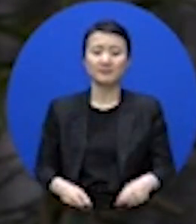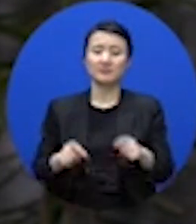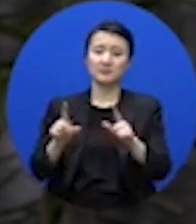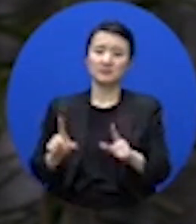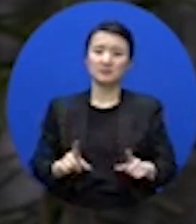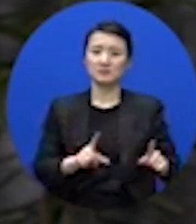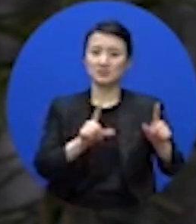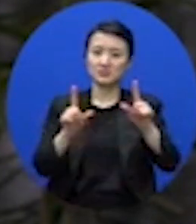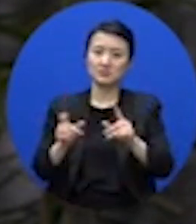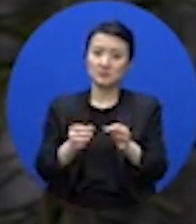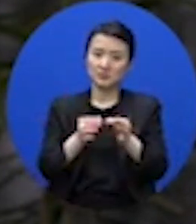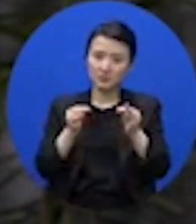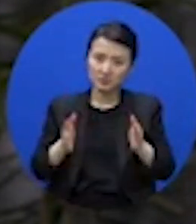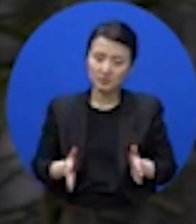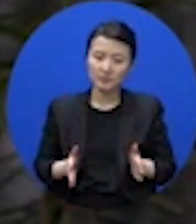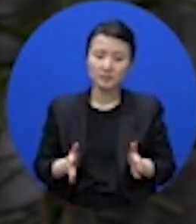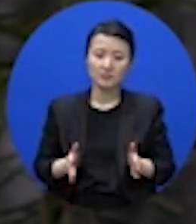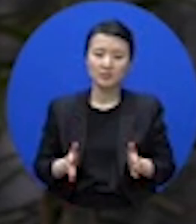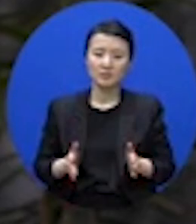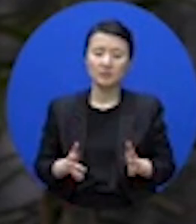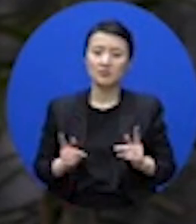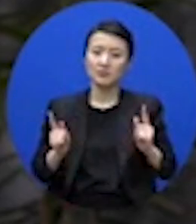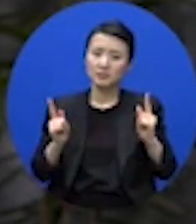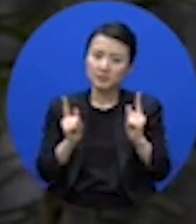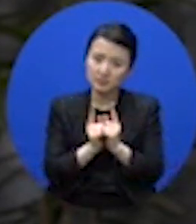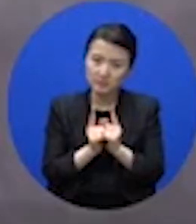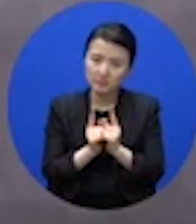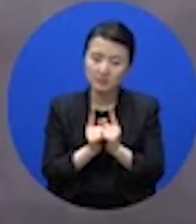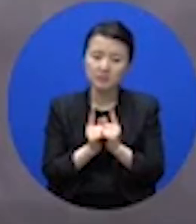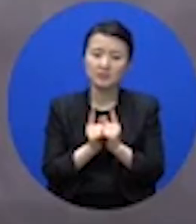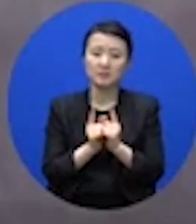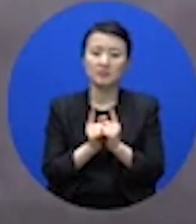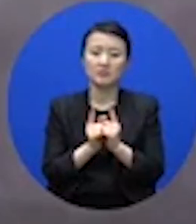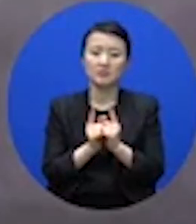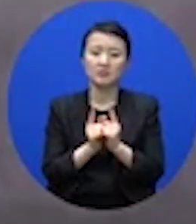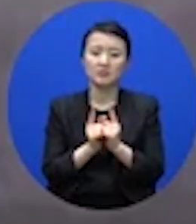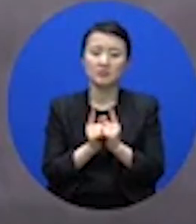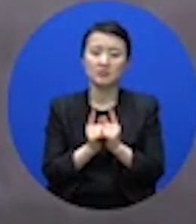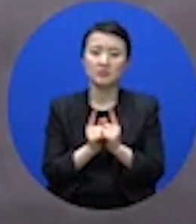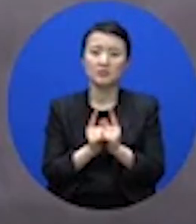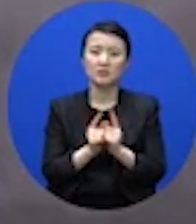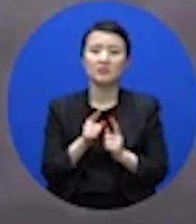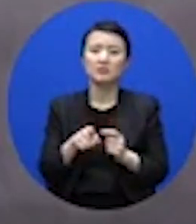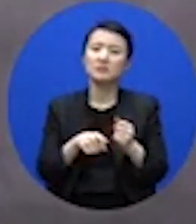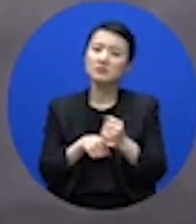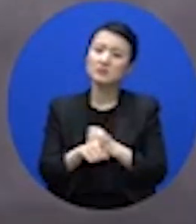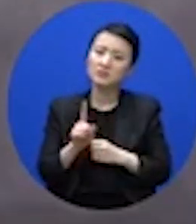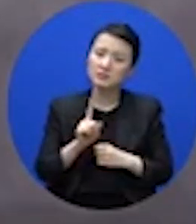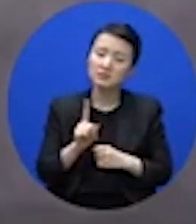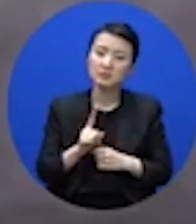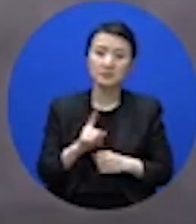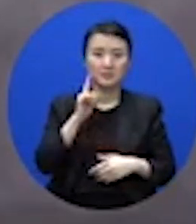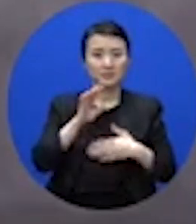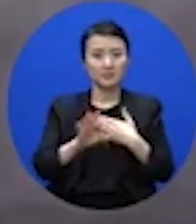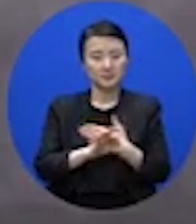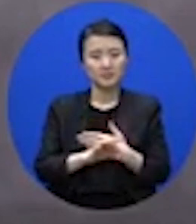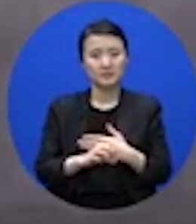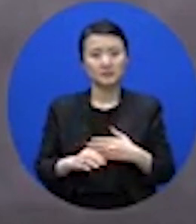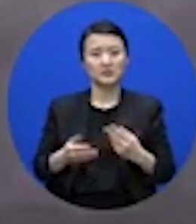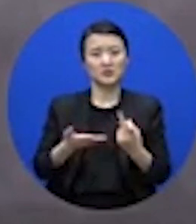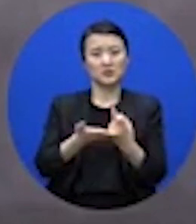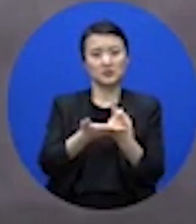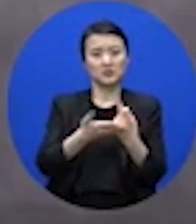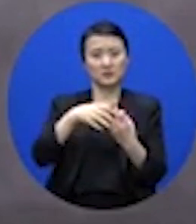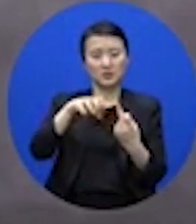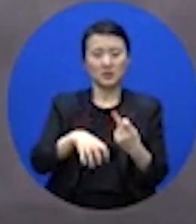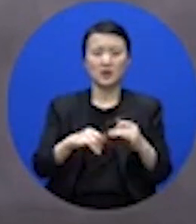살아가면서 이렇게 만남에 대해서 사람이 무인도에서 혼자 있으면 그냥 외로워서 힘든